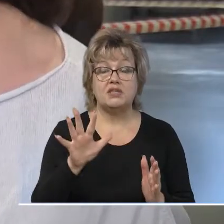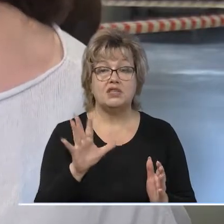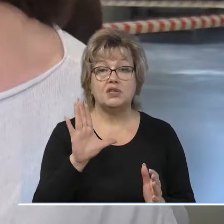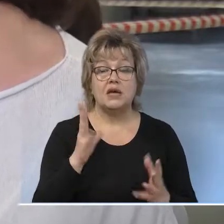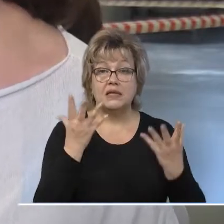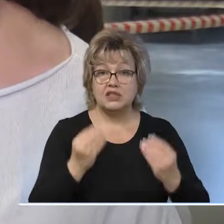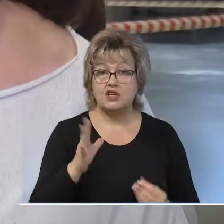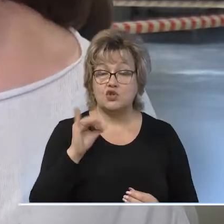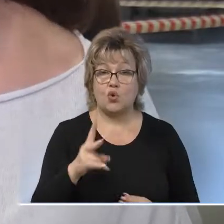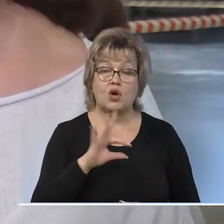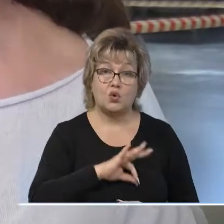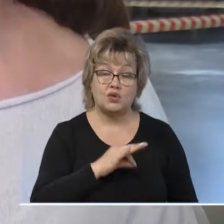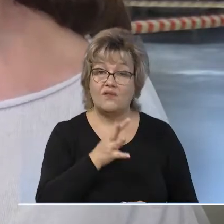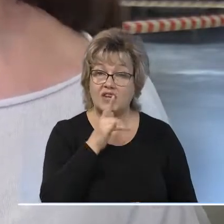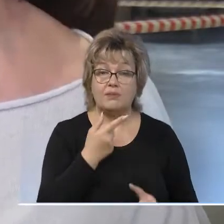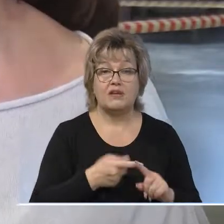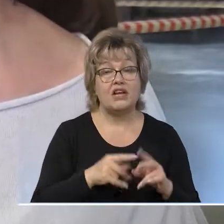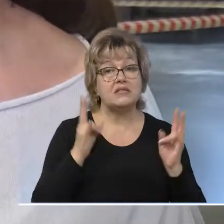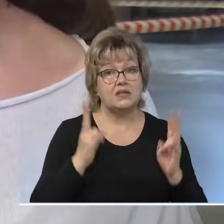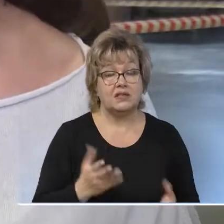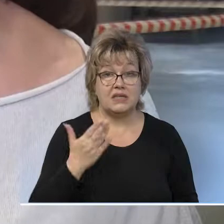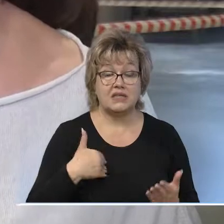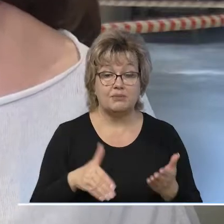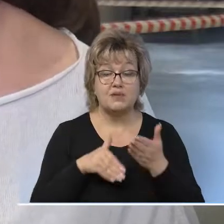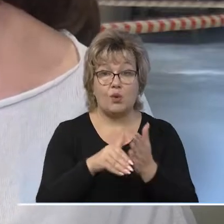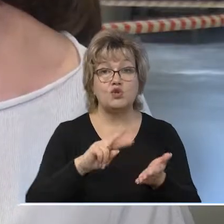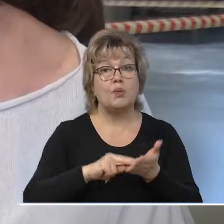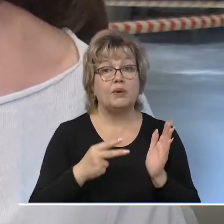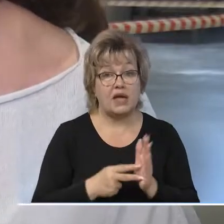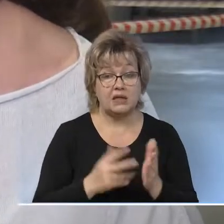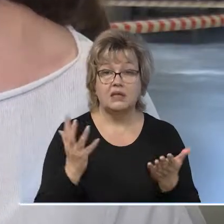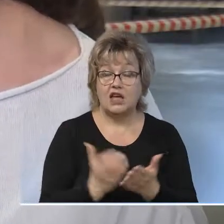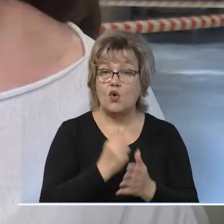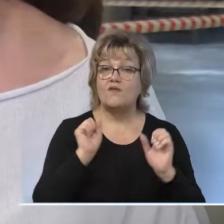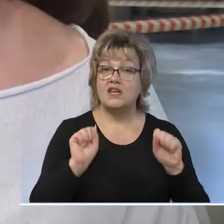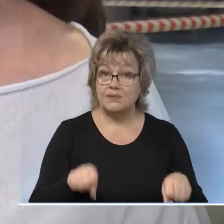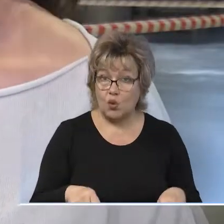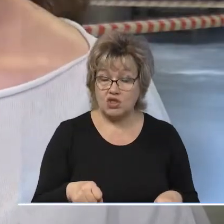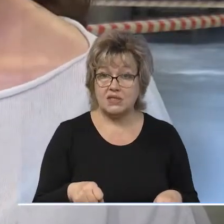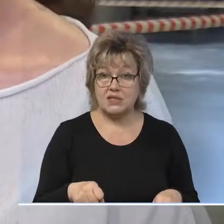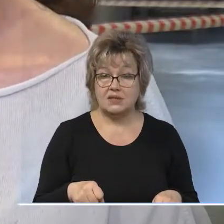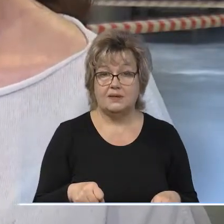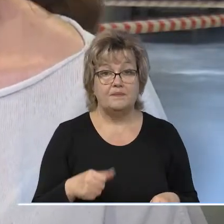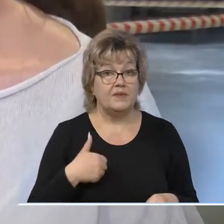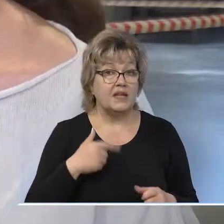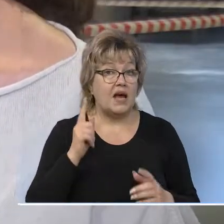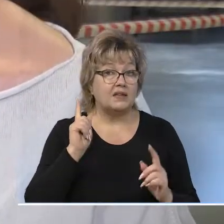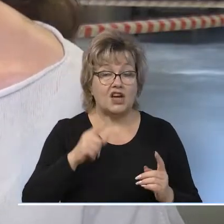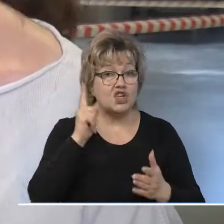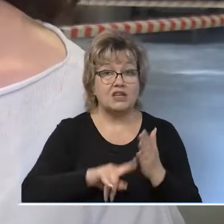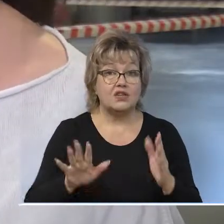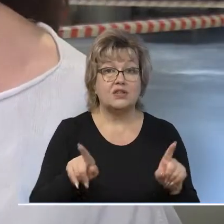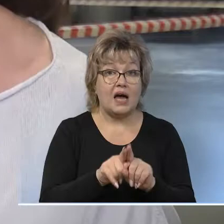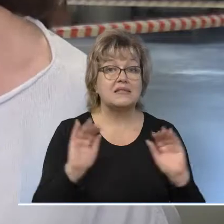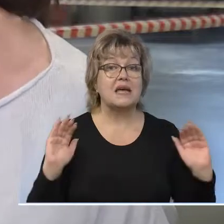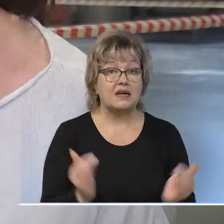срока годности. Для нас время является критичным. Поэтому если мы с помощью проекта найдем возможность, я даже не надеюсь,